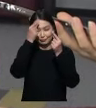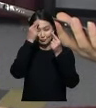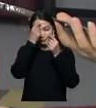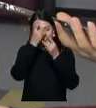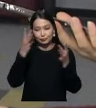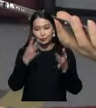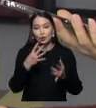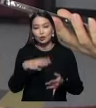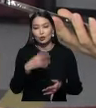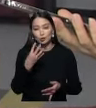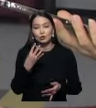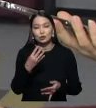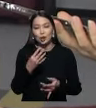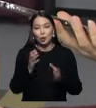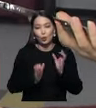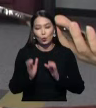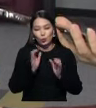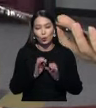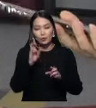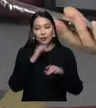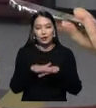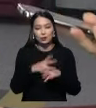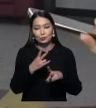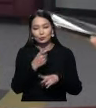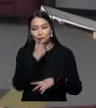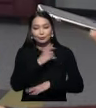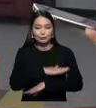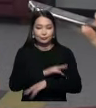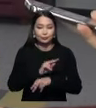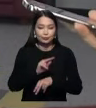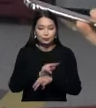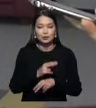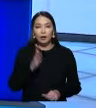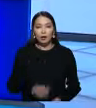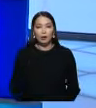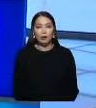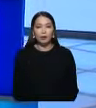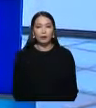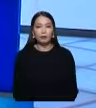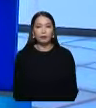44 университетах страны для магистрантов введены дисциплины, касающиеся антикоррупционной политики.